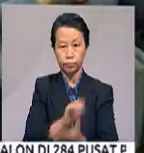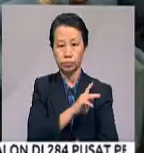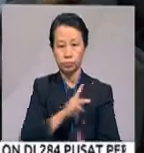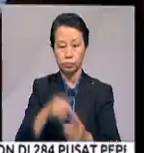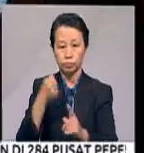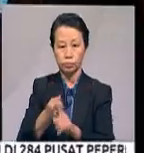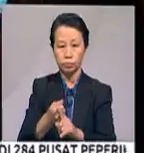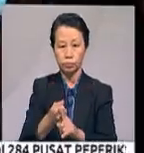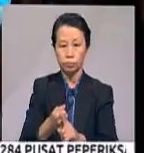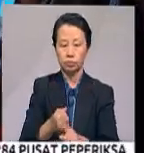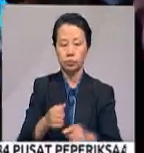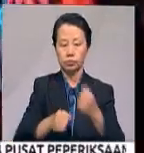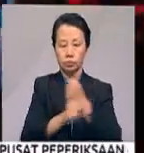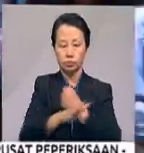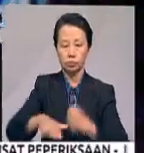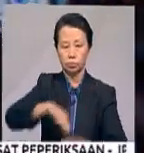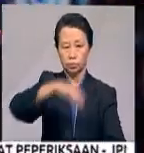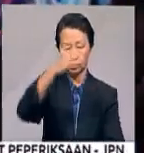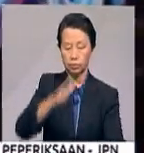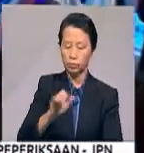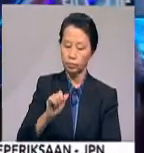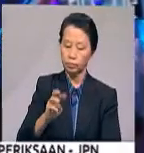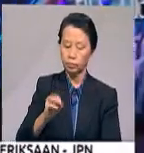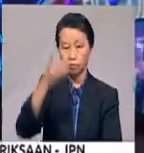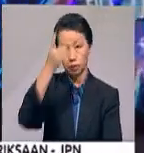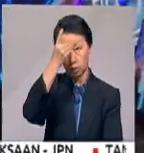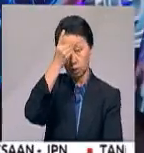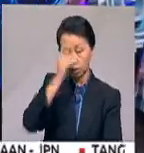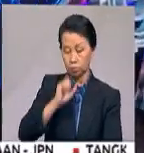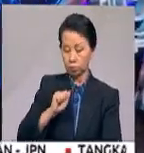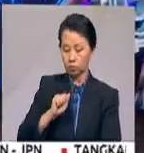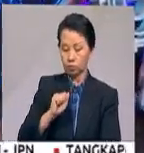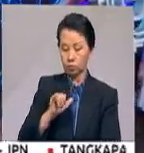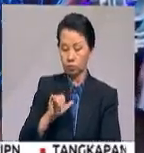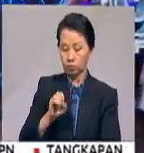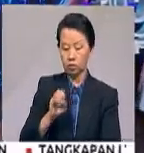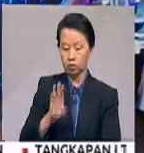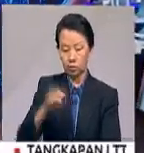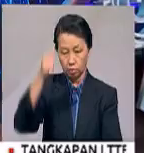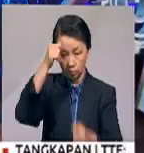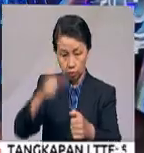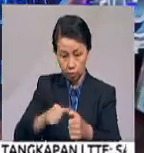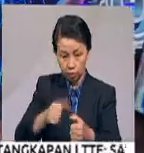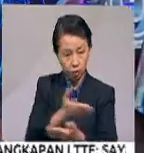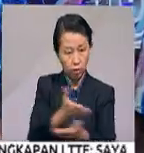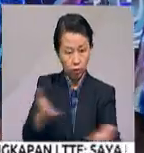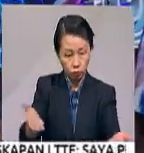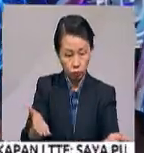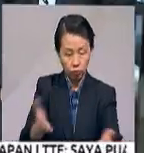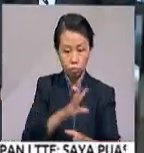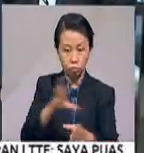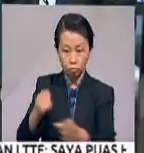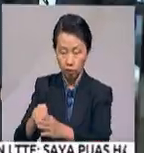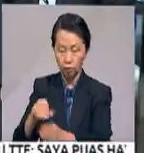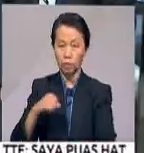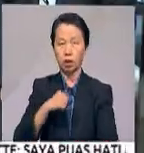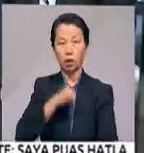Pengganas E8 Cawangan Khas Bukit Aman, Dato' Ayub Han Maidin Piceh mengingatkan semua pihak termasuk